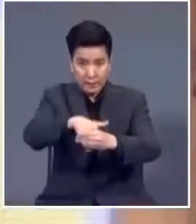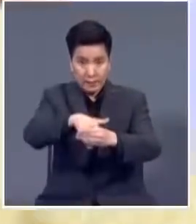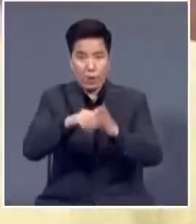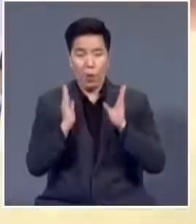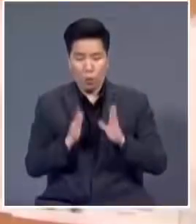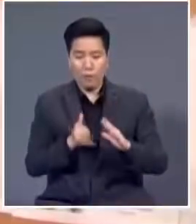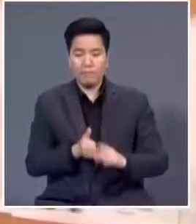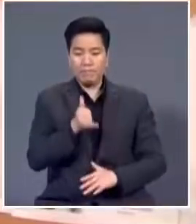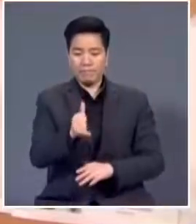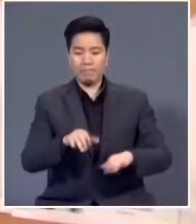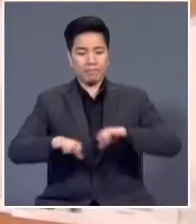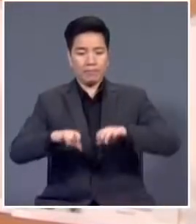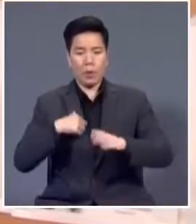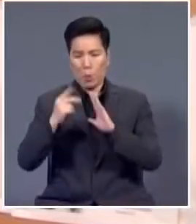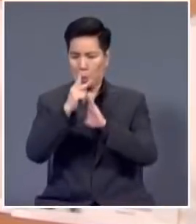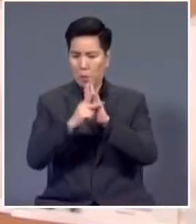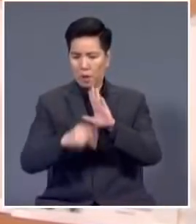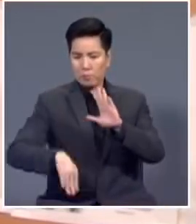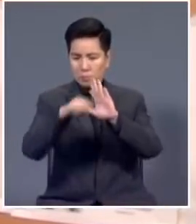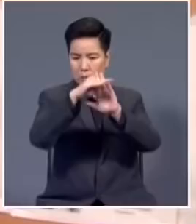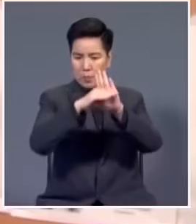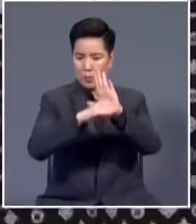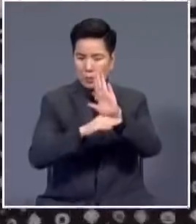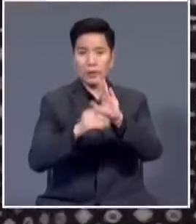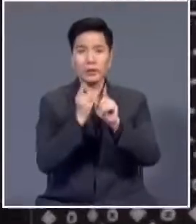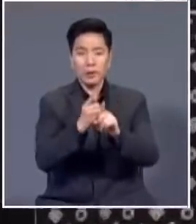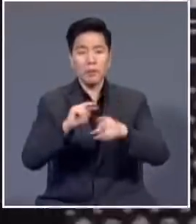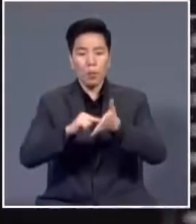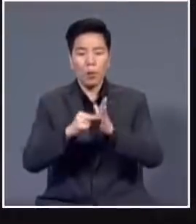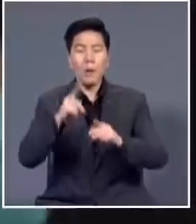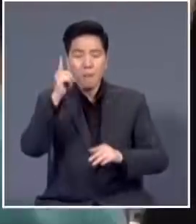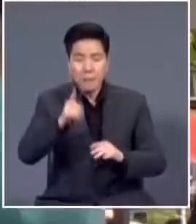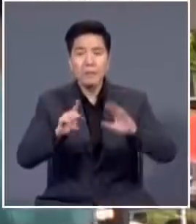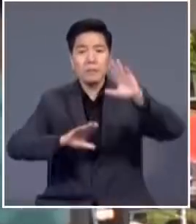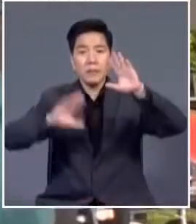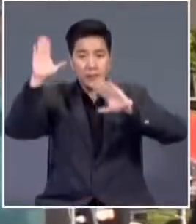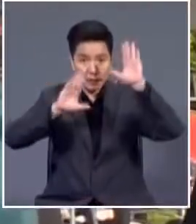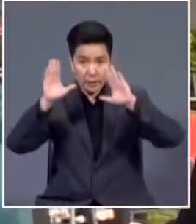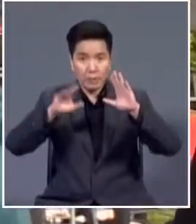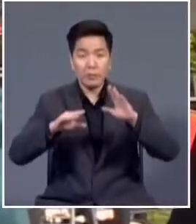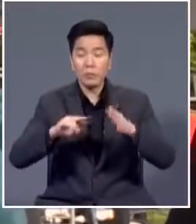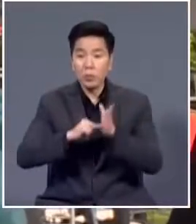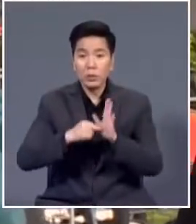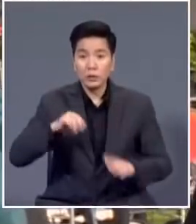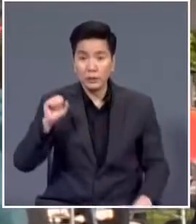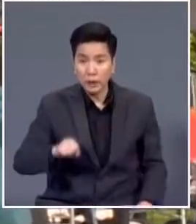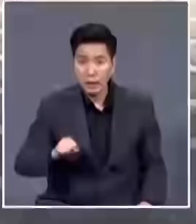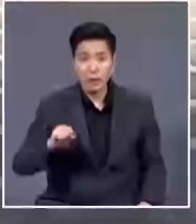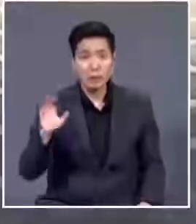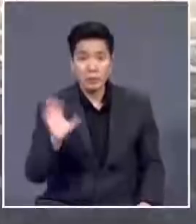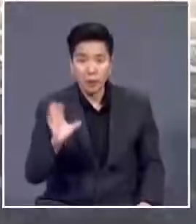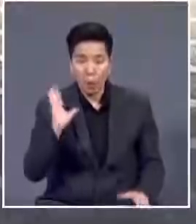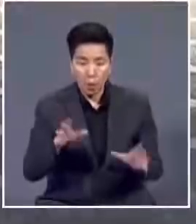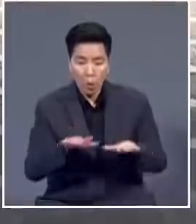ายและบริหารประเทศแล้วเรียกได้ว่าเป็นประเทศที่ปกครองด้วยระบอบประชาธิปไตยนั้นมันใช่หรือไม่นะครับเสียงส่วน